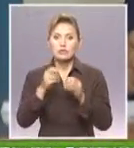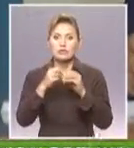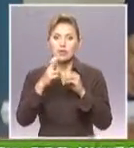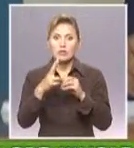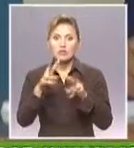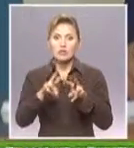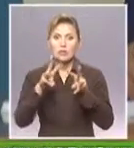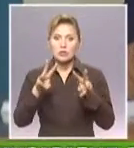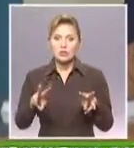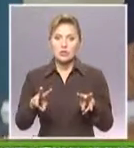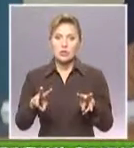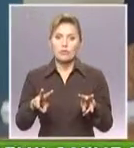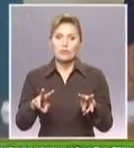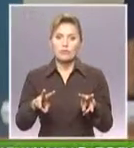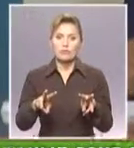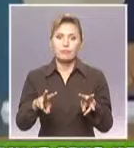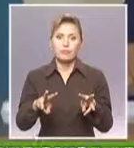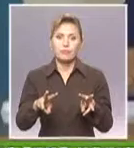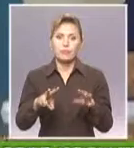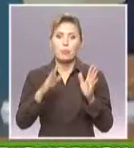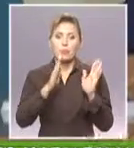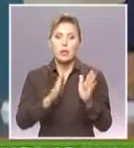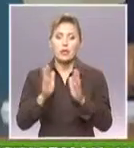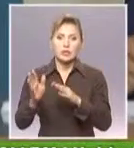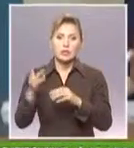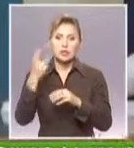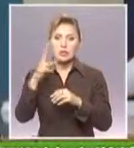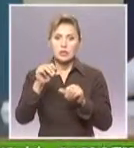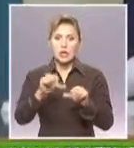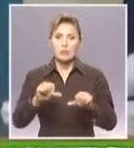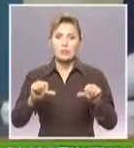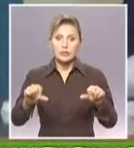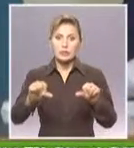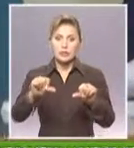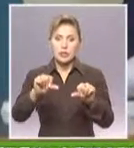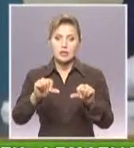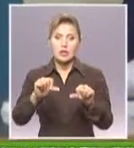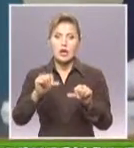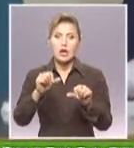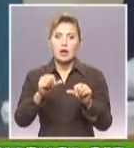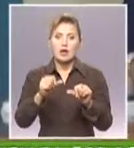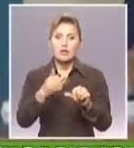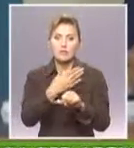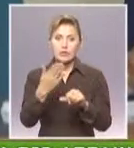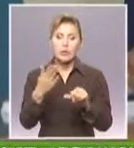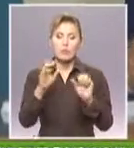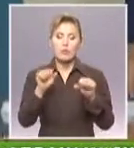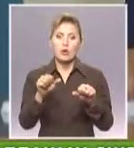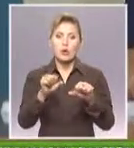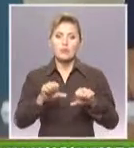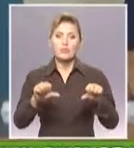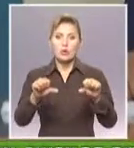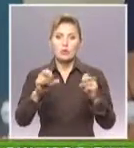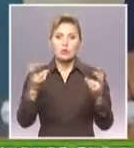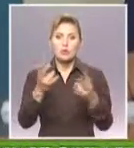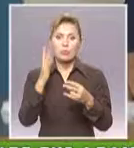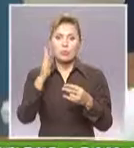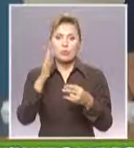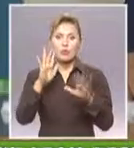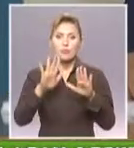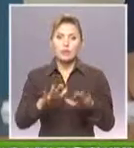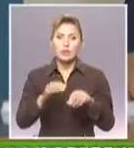12 министров, порядка 30 комитетов, кое-где, может быть, комитеты нужны будут,